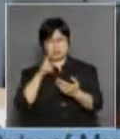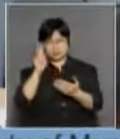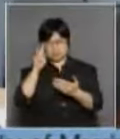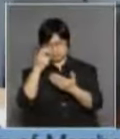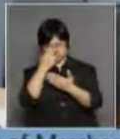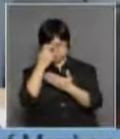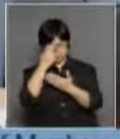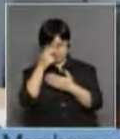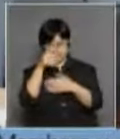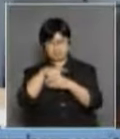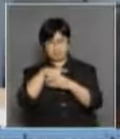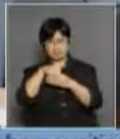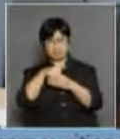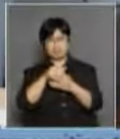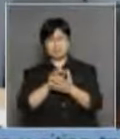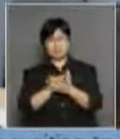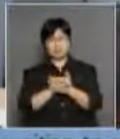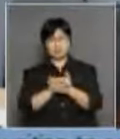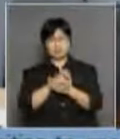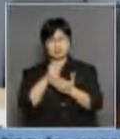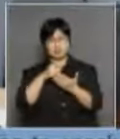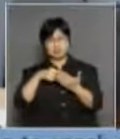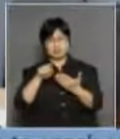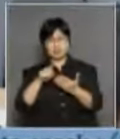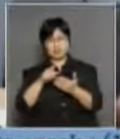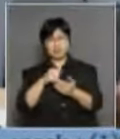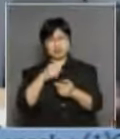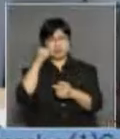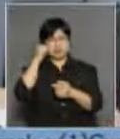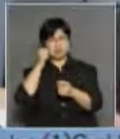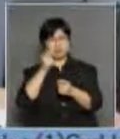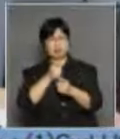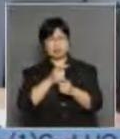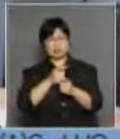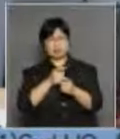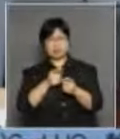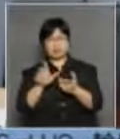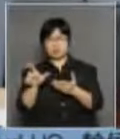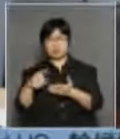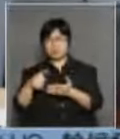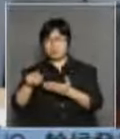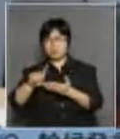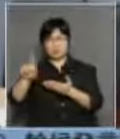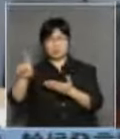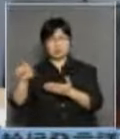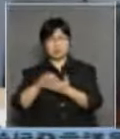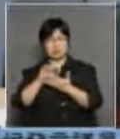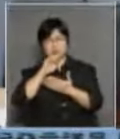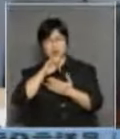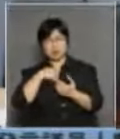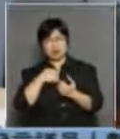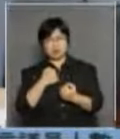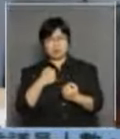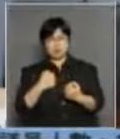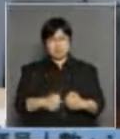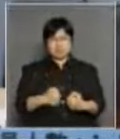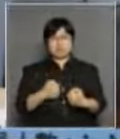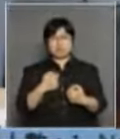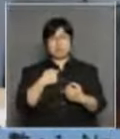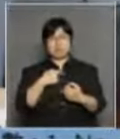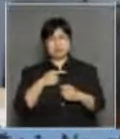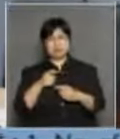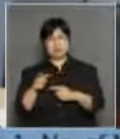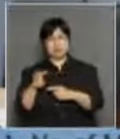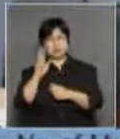嘅，即係當日即係佢通過長生津嘅時候咧，佢成亂都唔知去咗邊。佢鏗鏘有力啊，講到欺君之